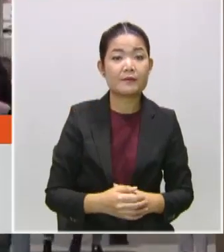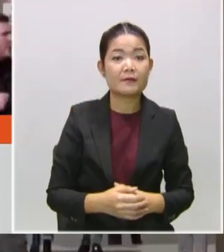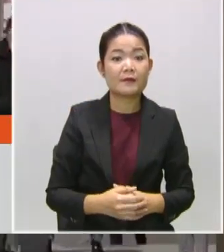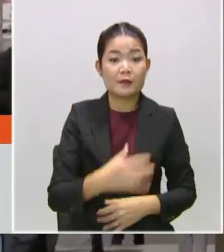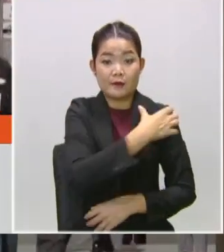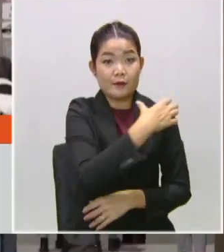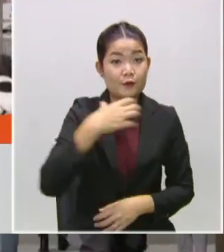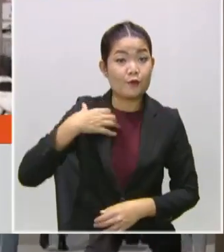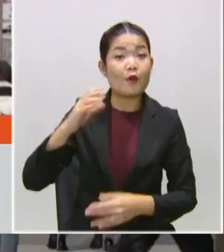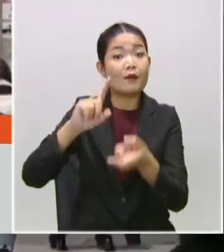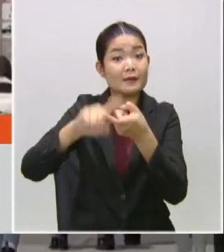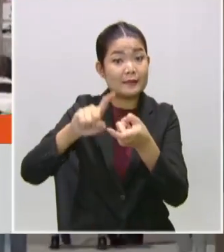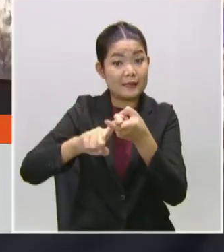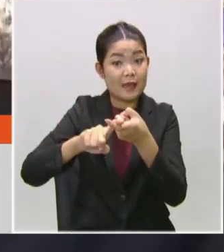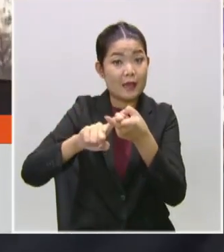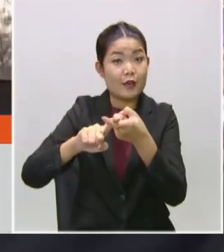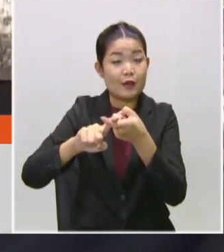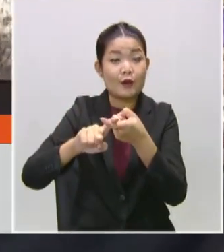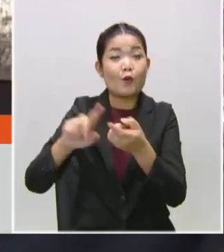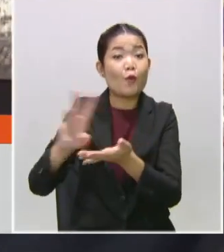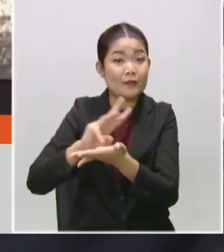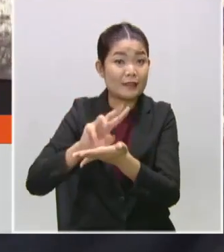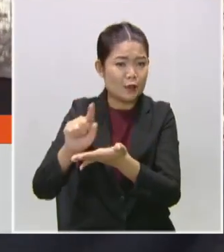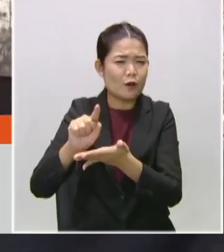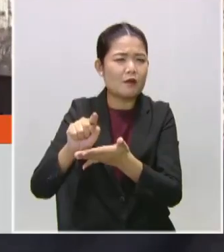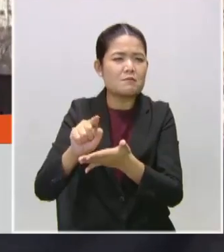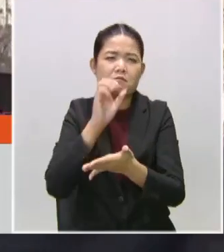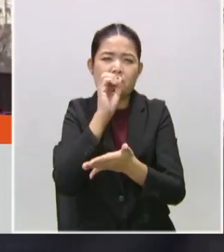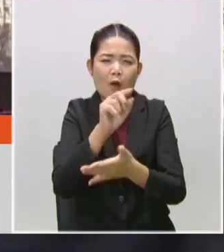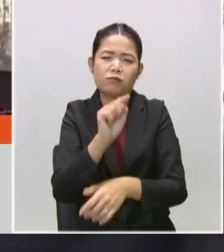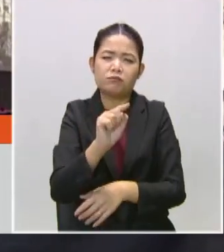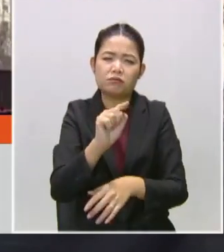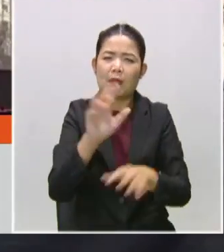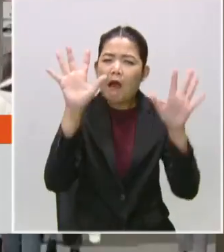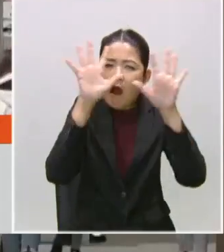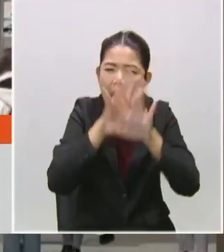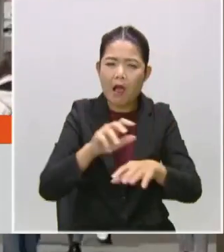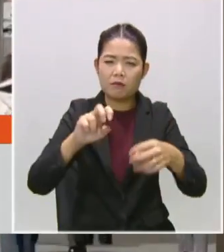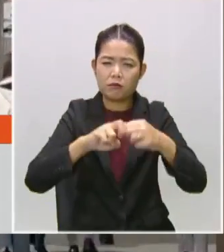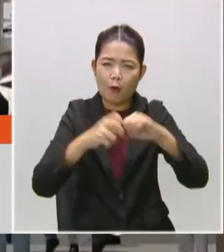เอกอัครราชทูตรัสเซียประจำกรุงวอชิงตันดีซีชี้ว่าการกระทำดังกล่าวเป็นการคุกคาม